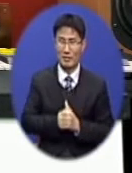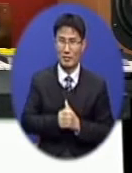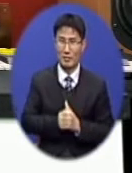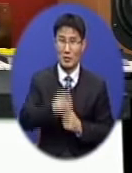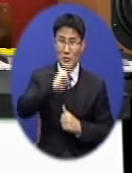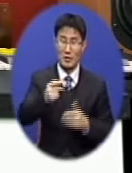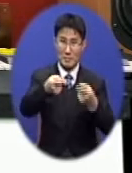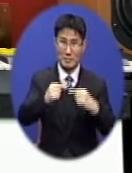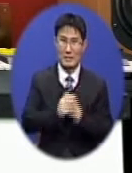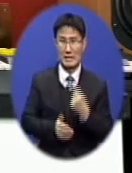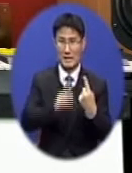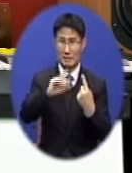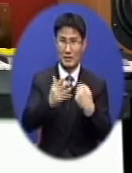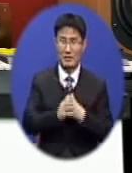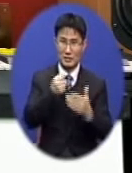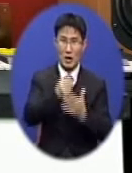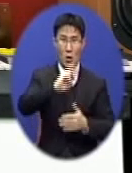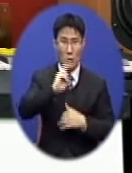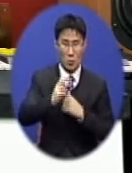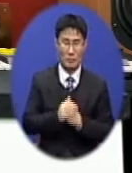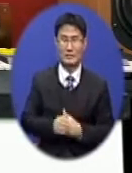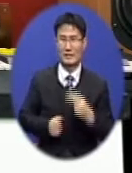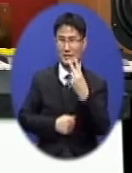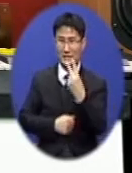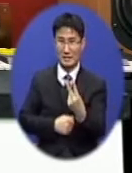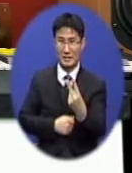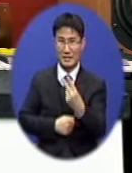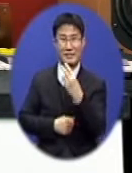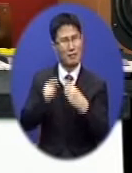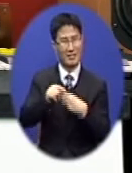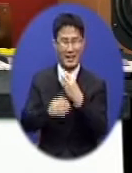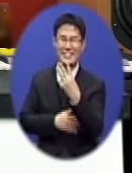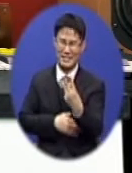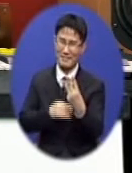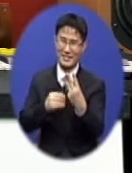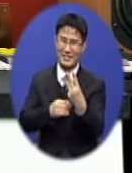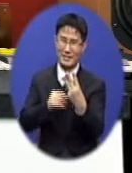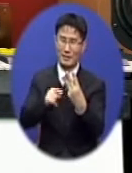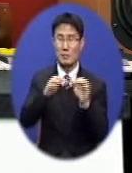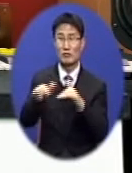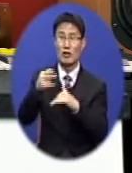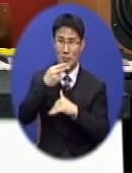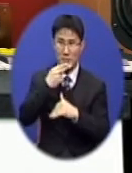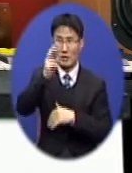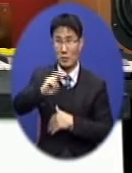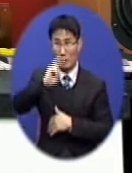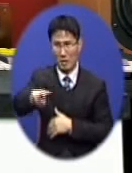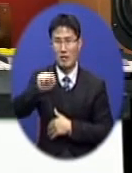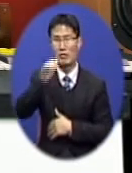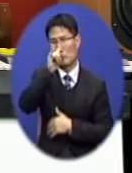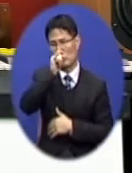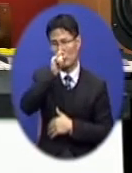노래 참여는 1번 지정곡 부르기와 2번, 아, 그리고 3번 무반주 노래 부르기로